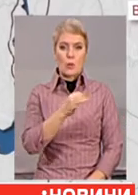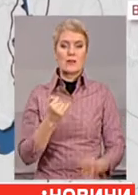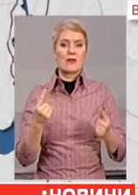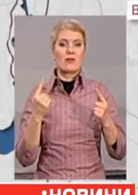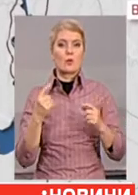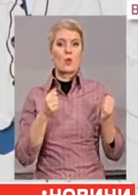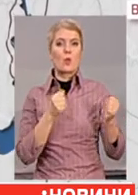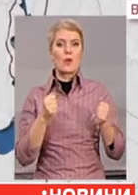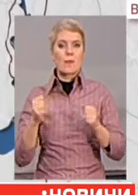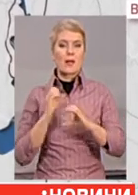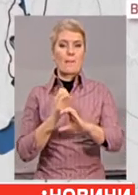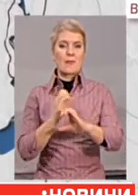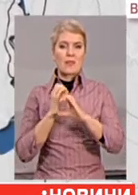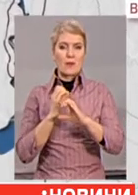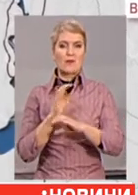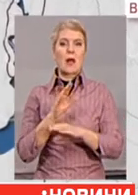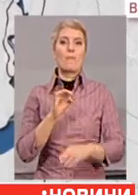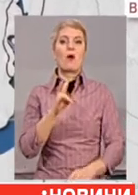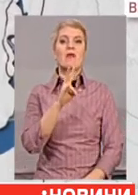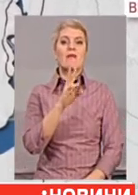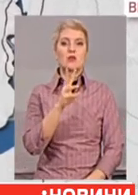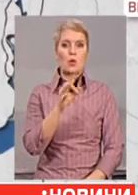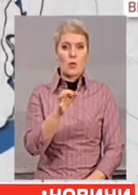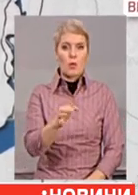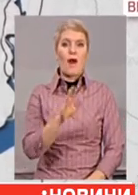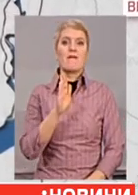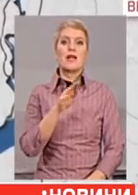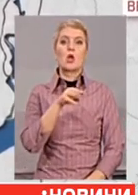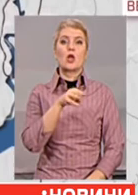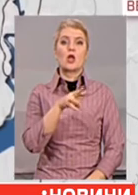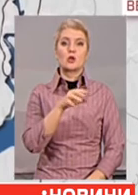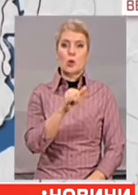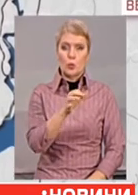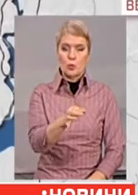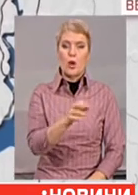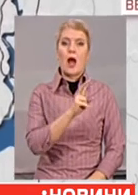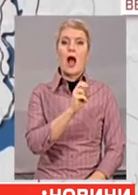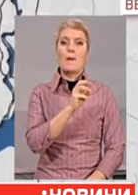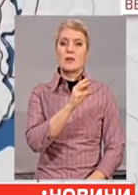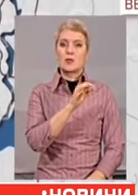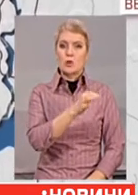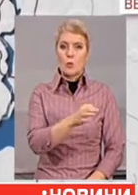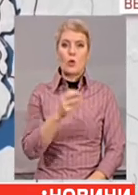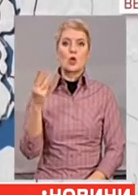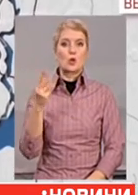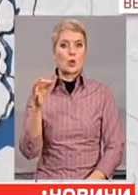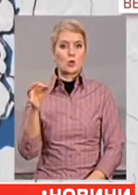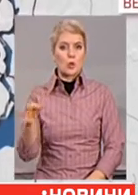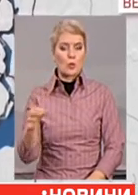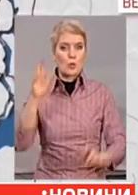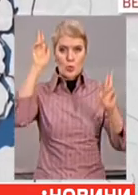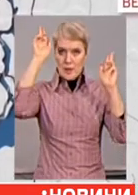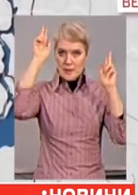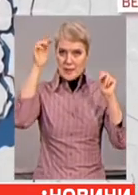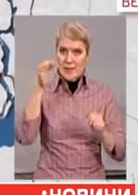великокаліберних кулеметів бойовики били по Невельському, Верхньотурецькому, Кам'янці, Опитному, Пісках, Троїцькому та Зайцевому. На